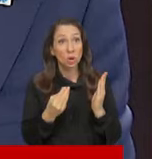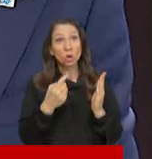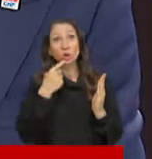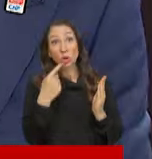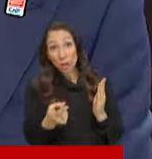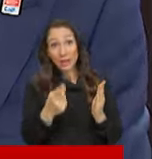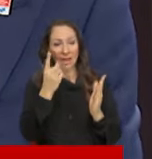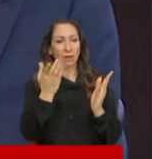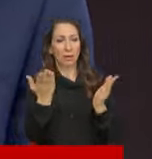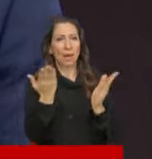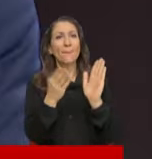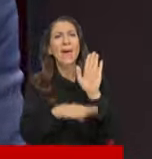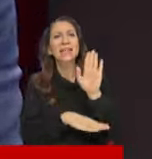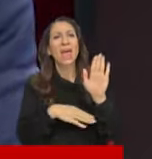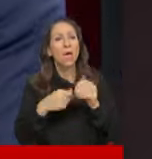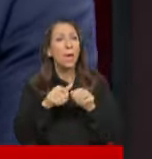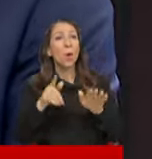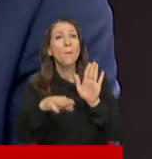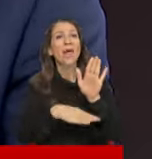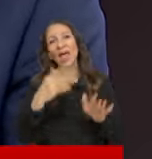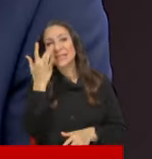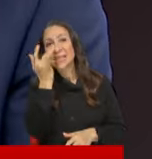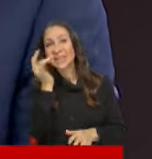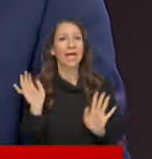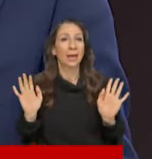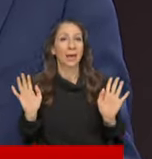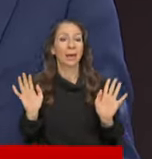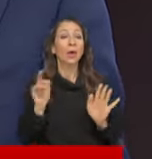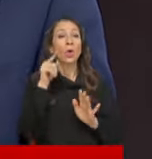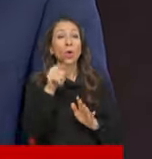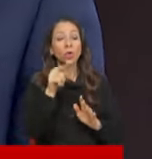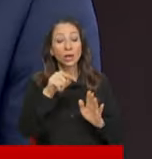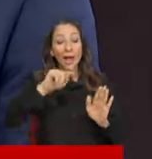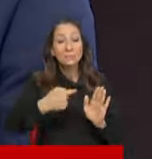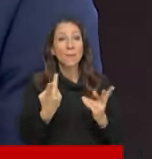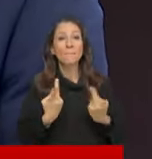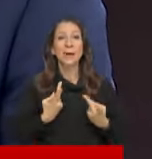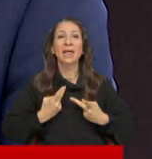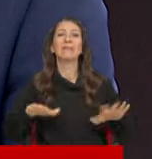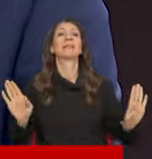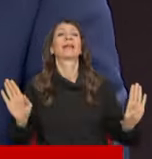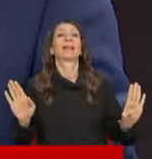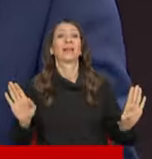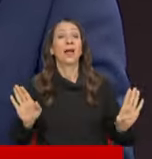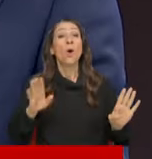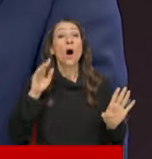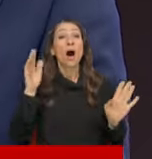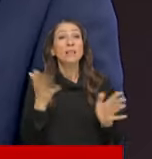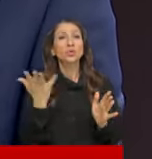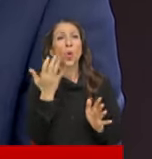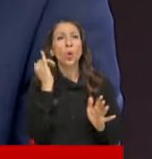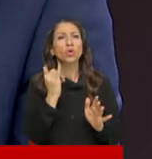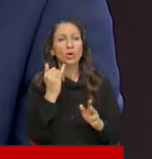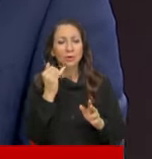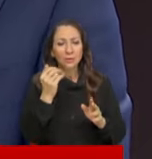iddia ettikleri bir evrak yayınladılar o belge sahte bir belgedir onun üzerindeki imza bana ait değildir hatta çok kötü bir